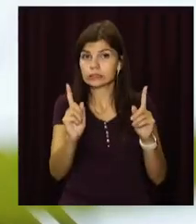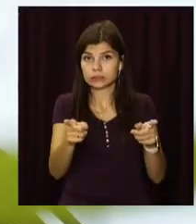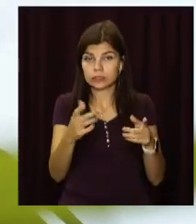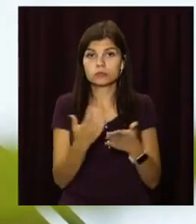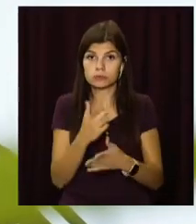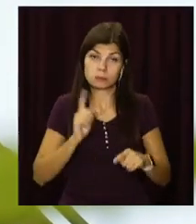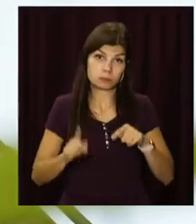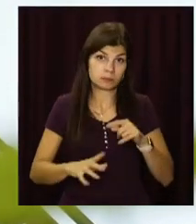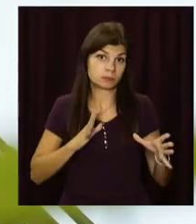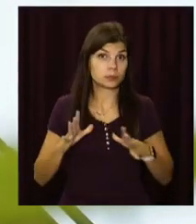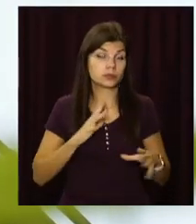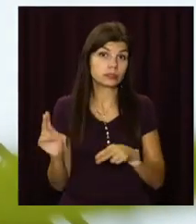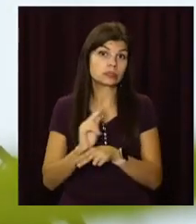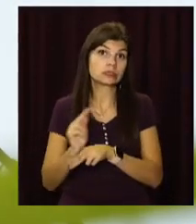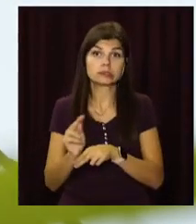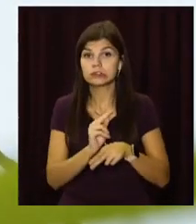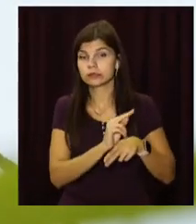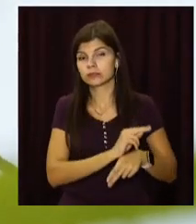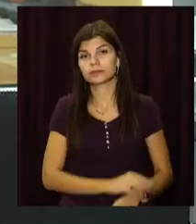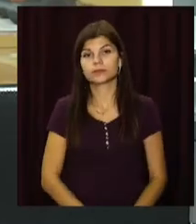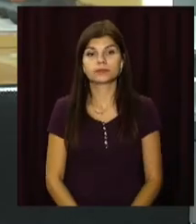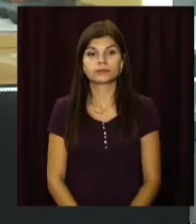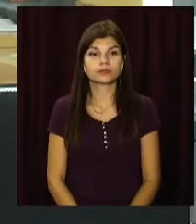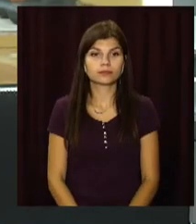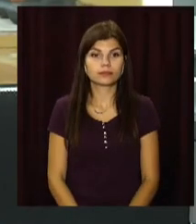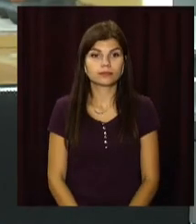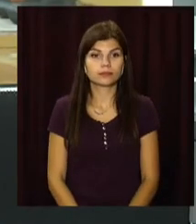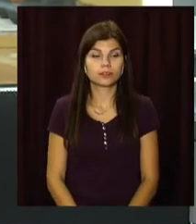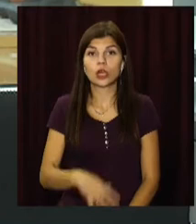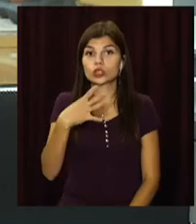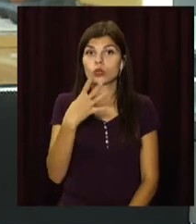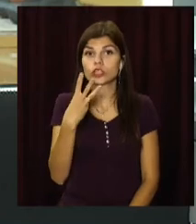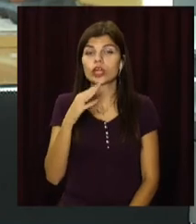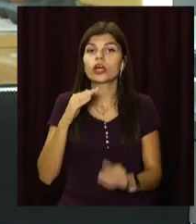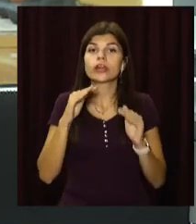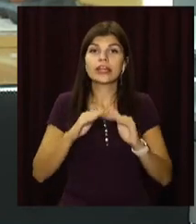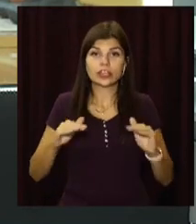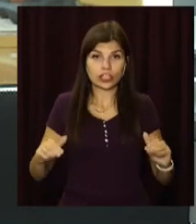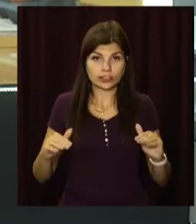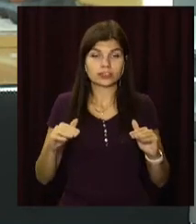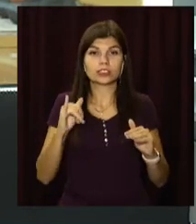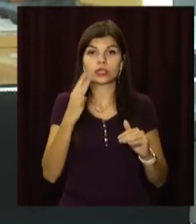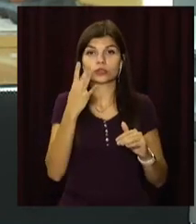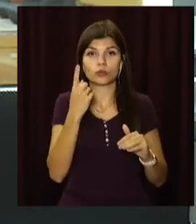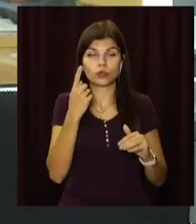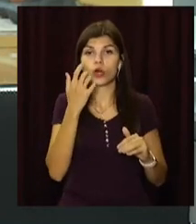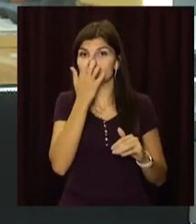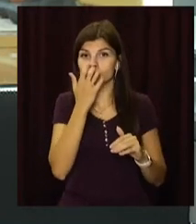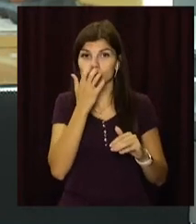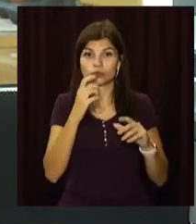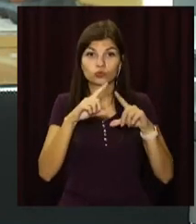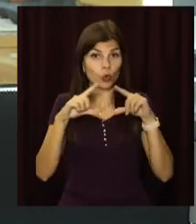Олександр Вернегоров, Open News, телеканал «Відкритий». 43 дитячі садки та 41 школу утеплили в